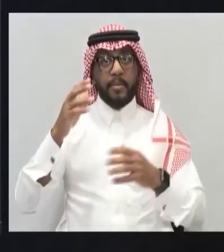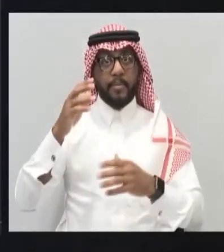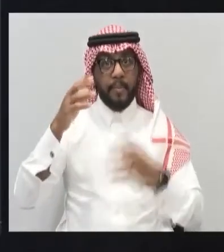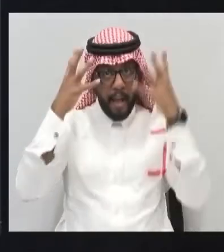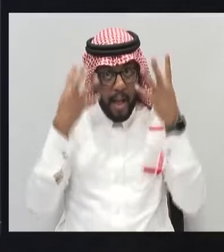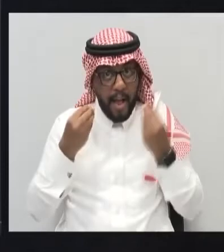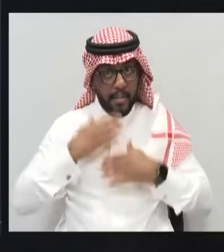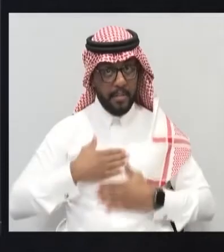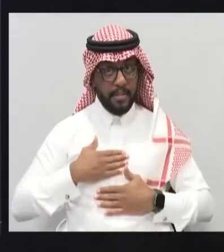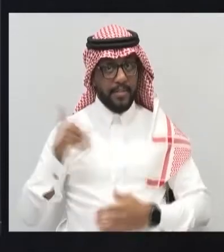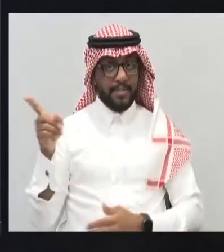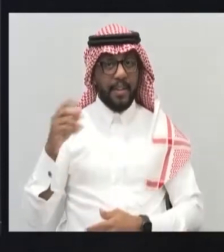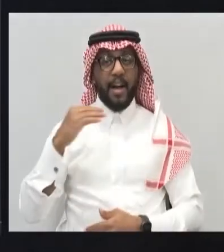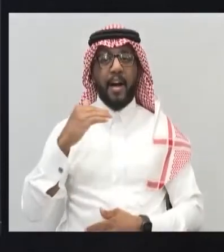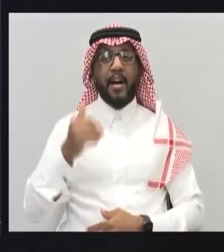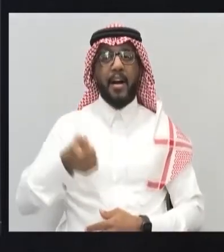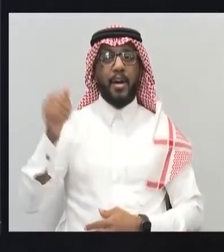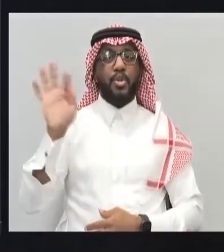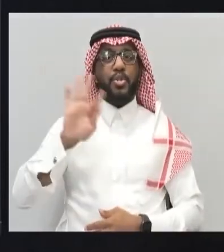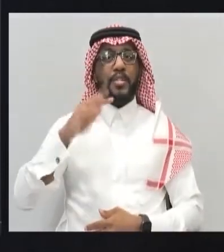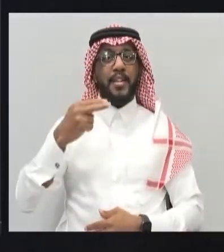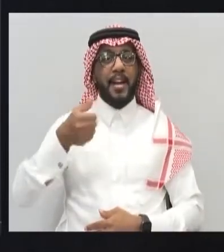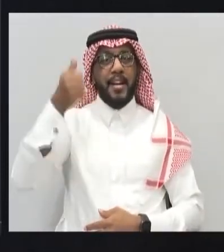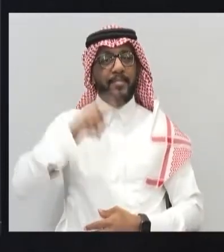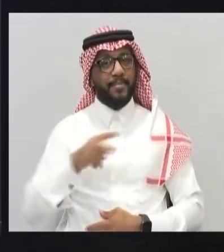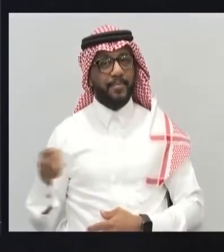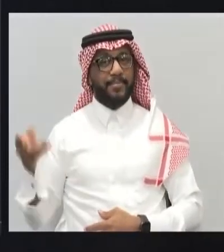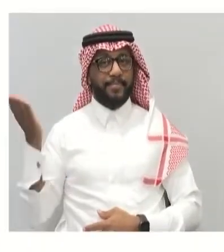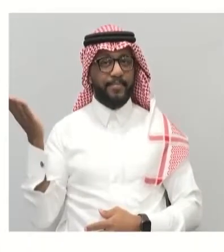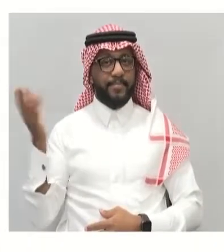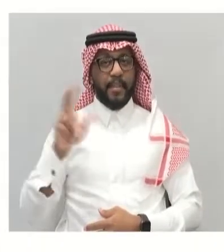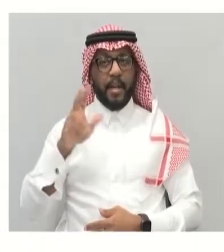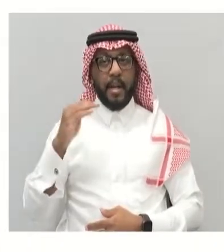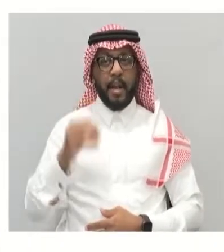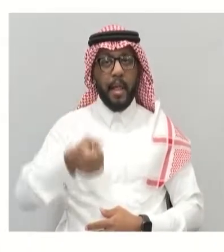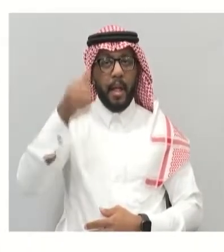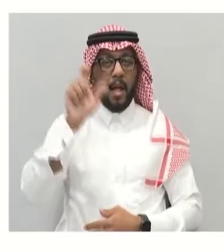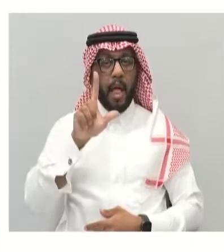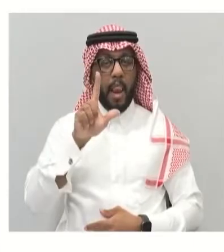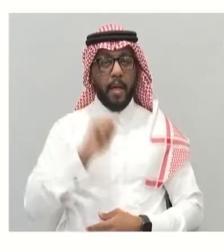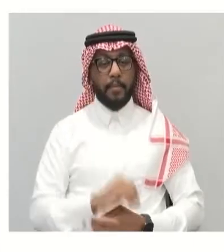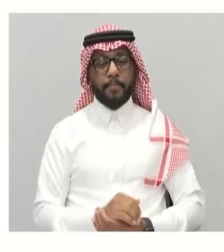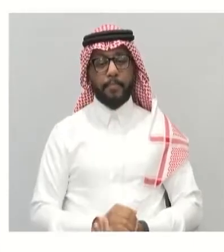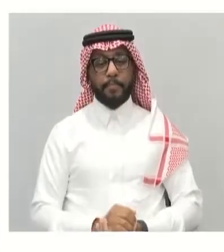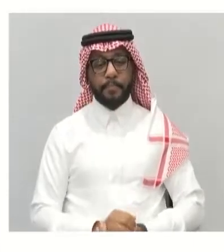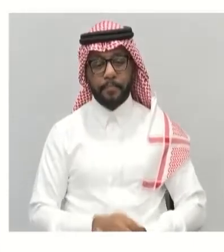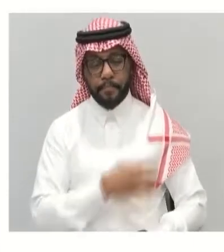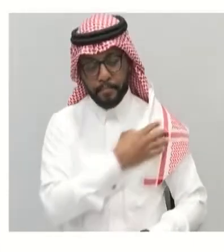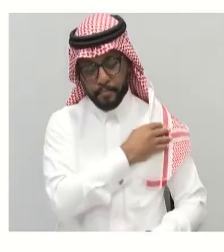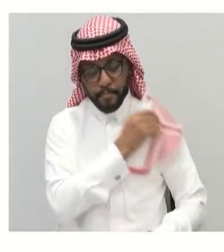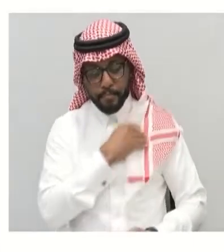الكلمه التي عبرت عن حال اذا هذا هو درس الحال عن حال المسلم في اثناء صلاته هي كلمه